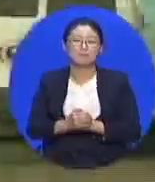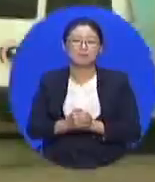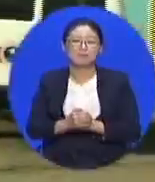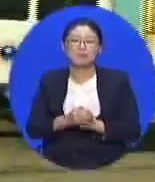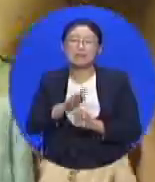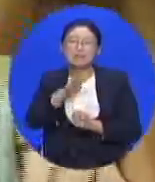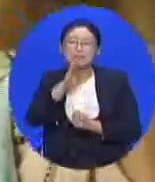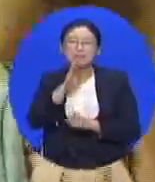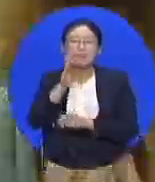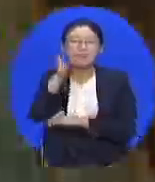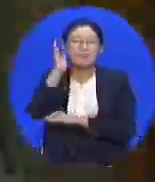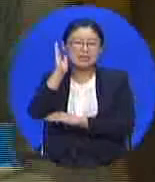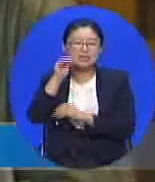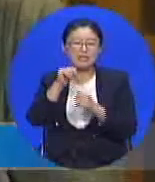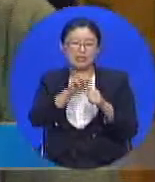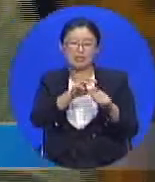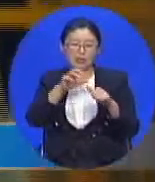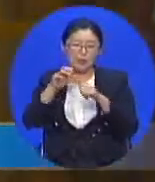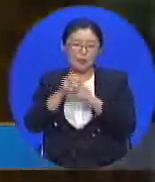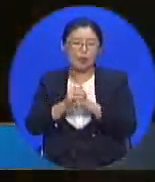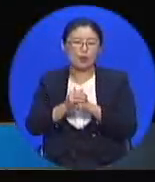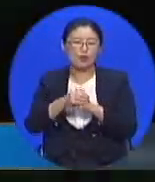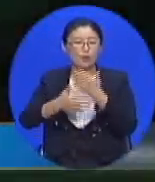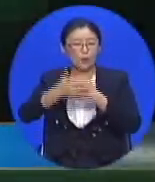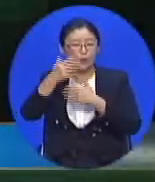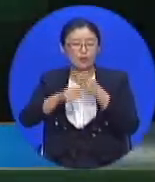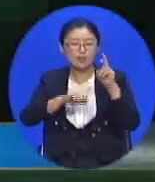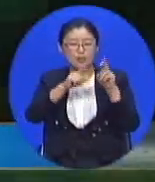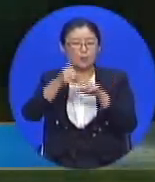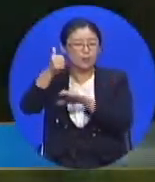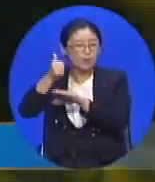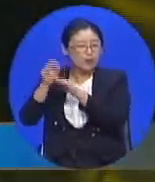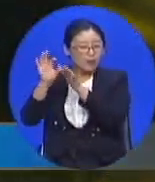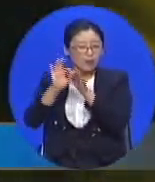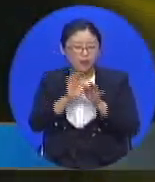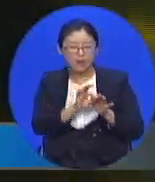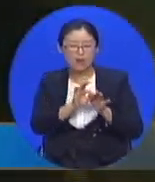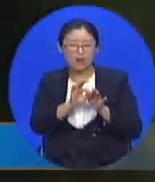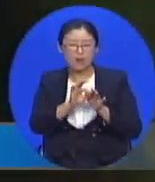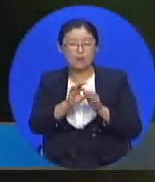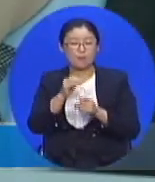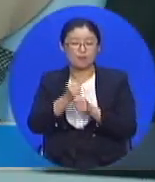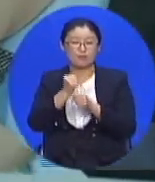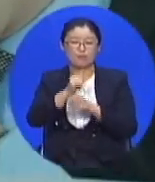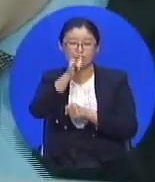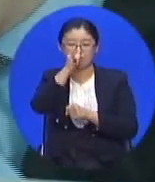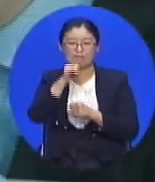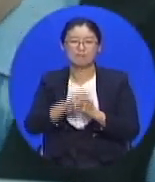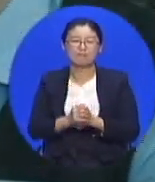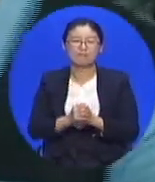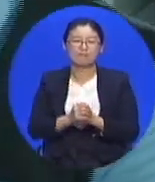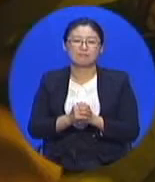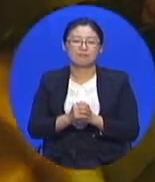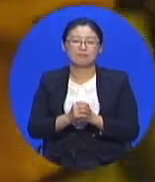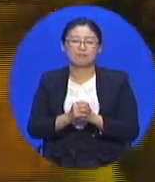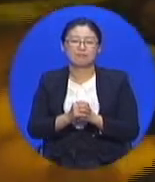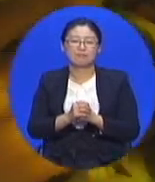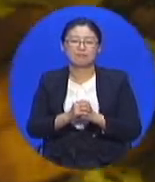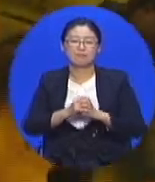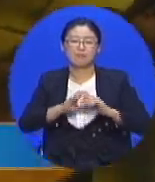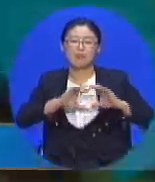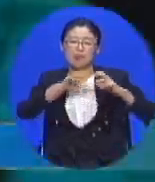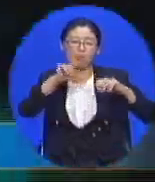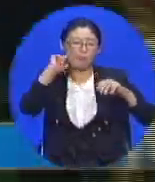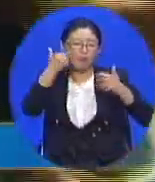실제 사건을 다룬 한국 영화들이 지난해 연말을 시작으로 극장가의 속속 모습을 드러내고 있는데요. 지구 반대편